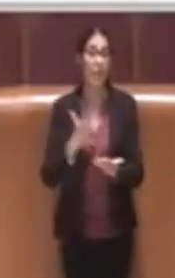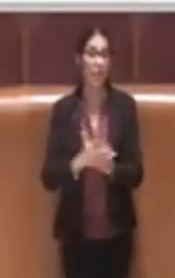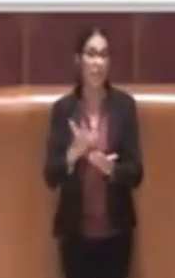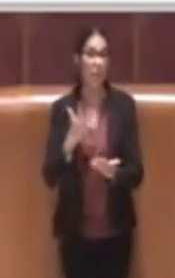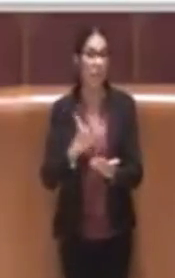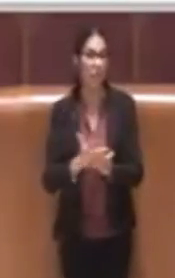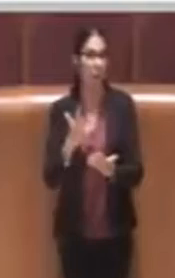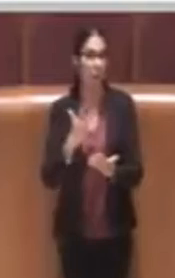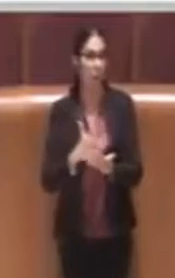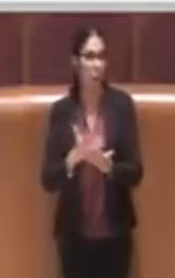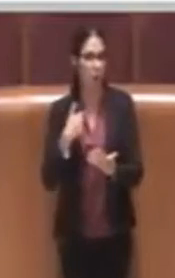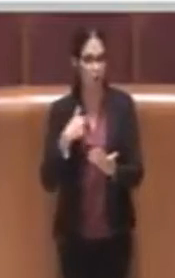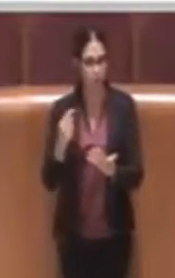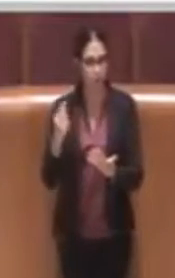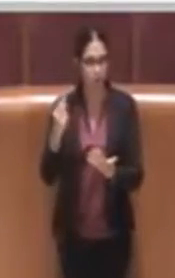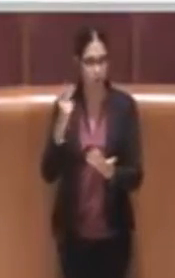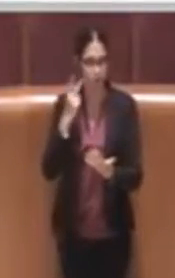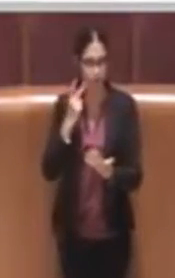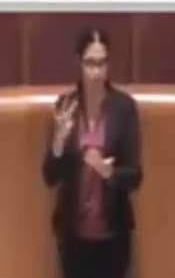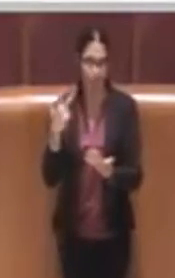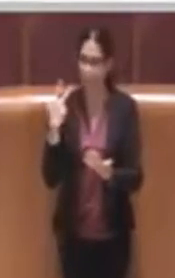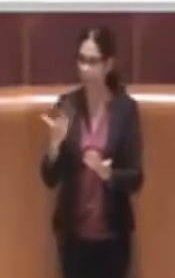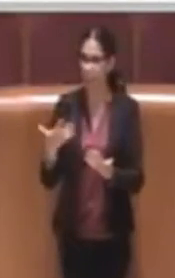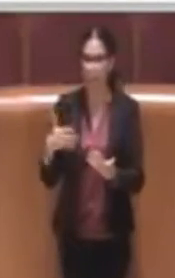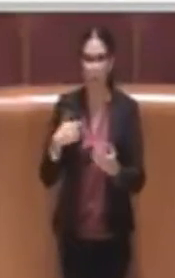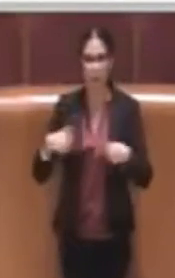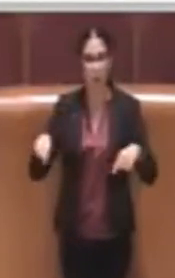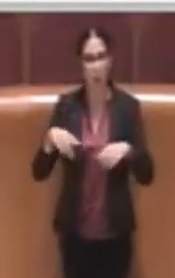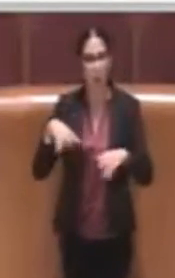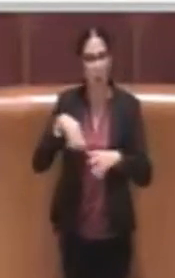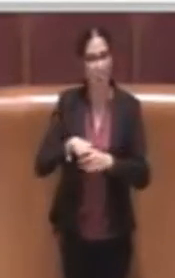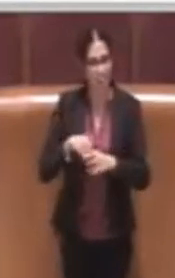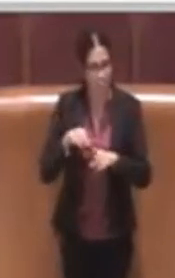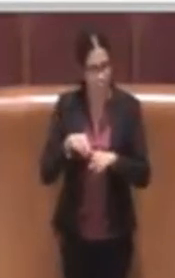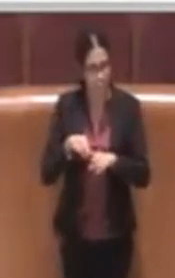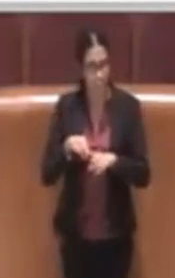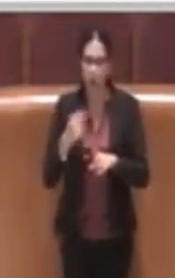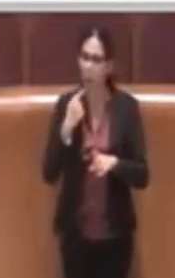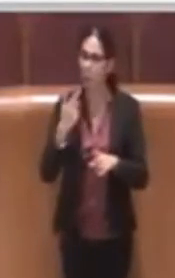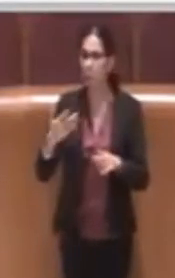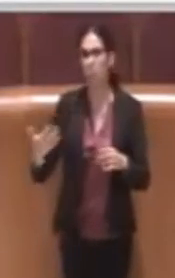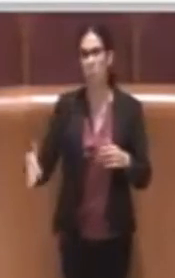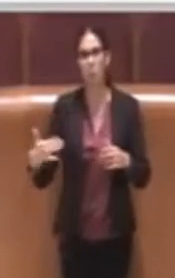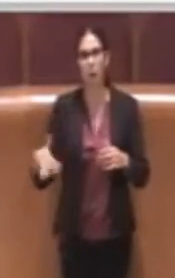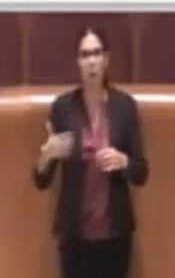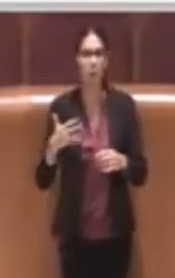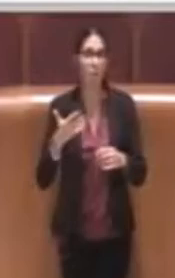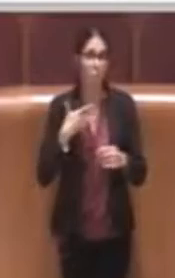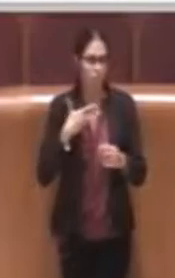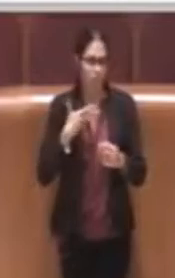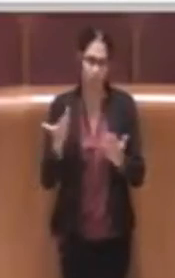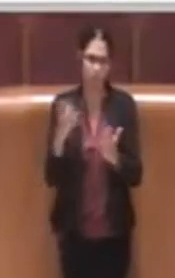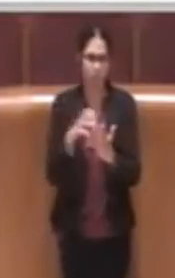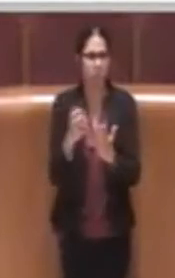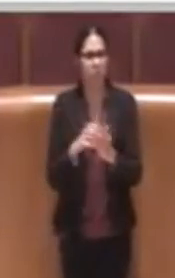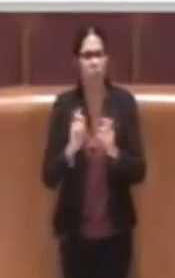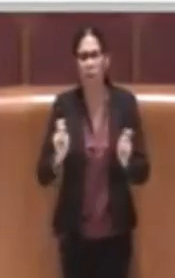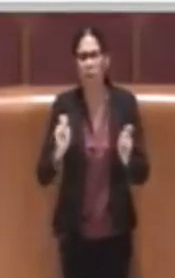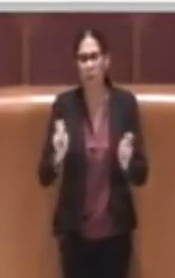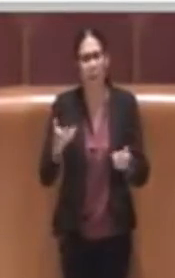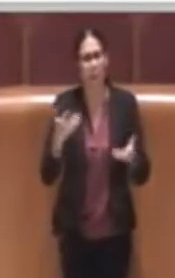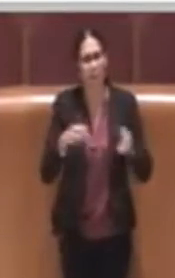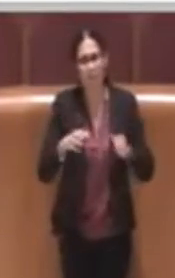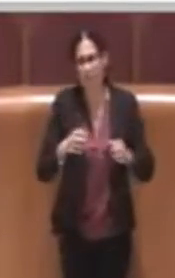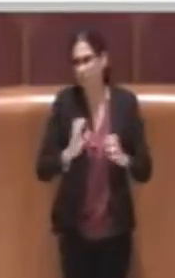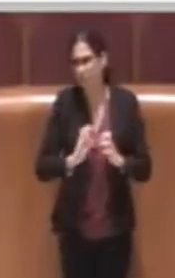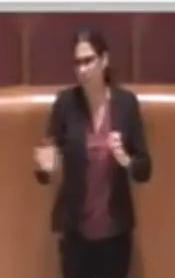in questi 3 anni di consigliatura, che è basata su rivendicazioni apparse sulla stampa, insomma, è che